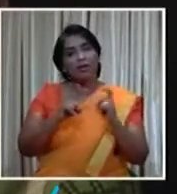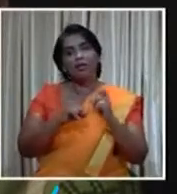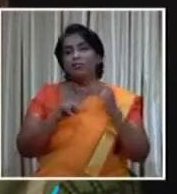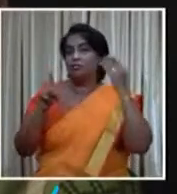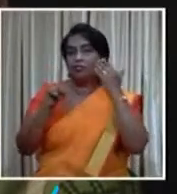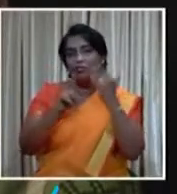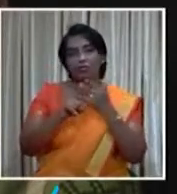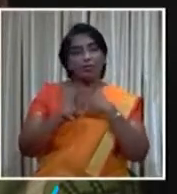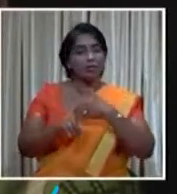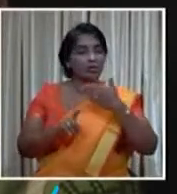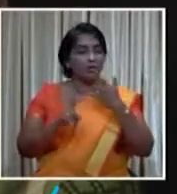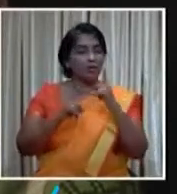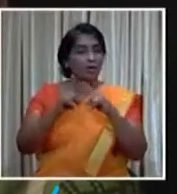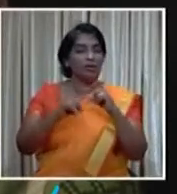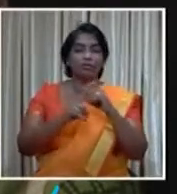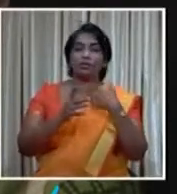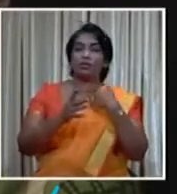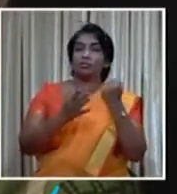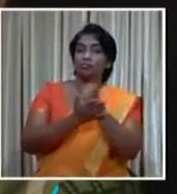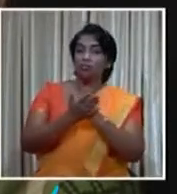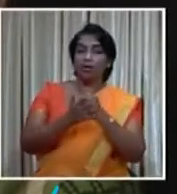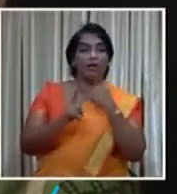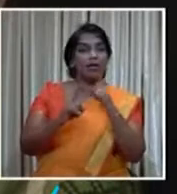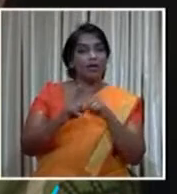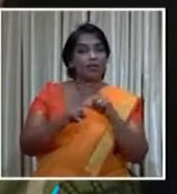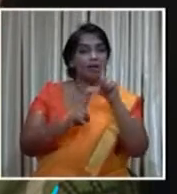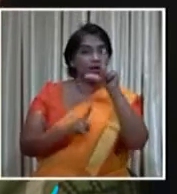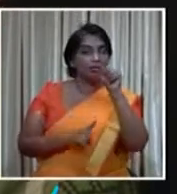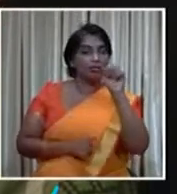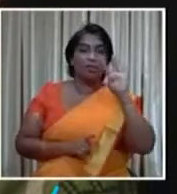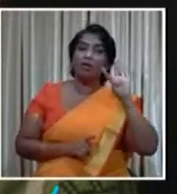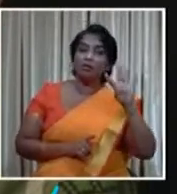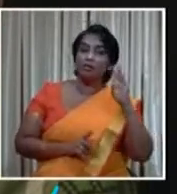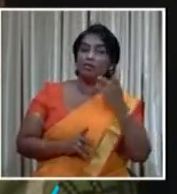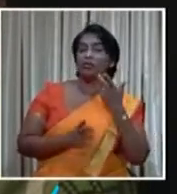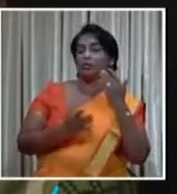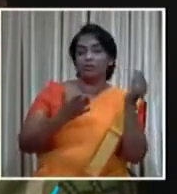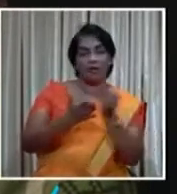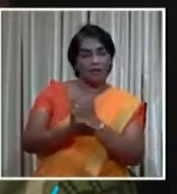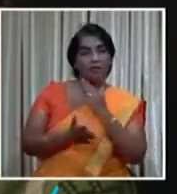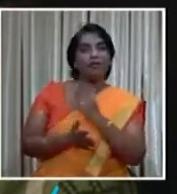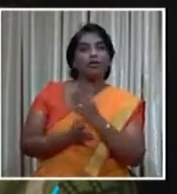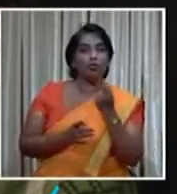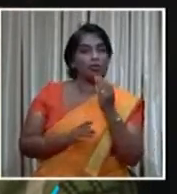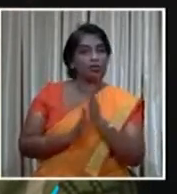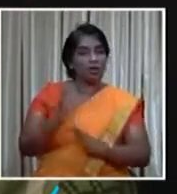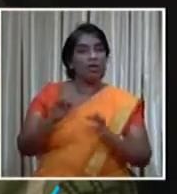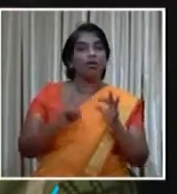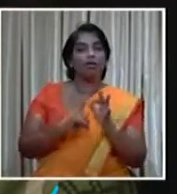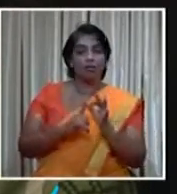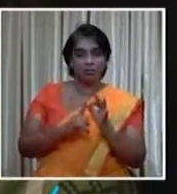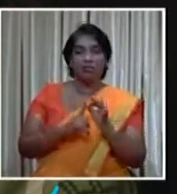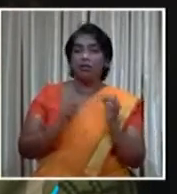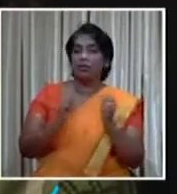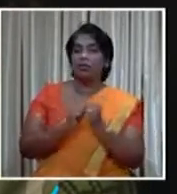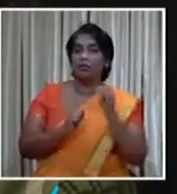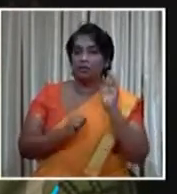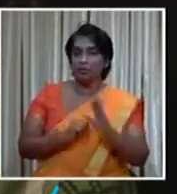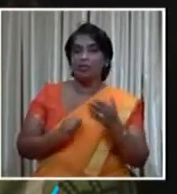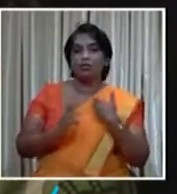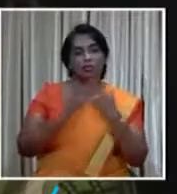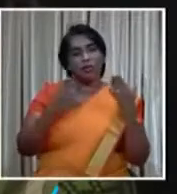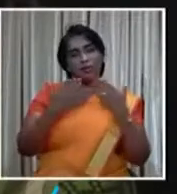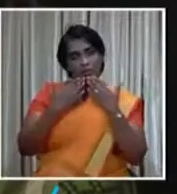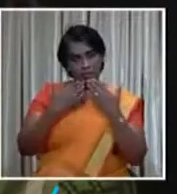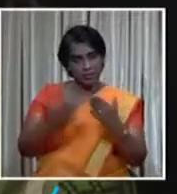ශේෂ්ඨයට සමස්ත රාජ්‍ය වියදමෙන් 7.4%ක් වෙන් කිරීමට මුදල් ඇමතිතුමා කටයුතු කිරීම ගැන අප